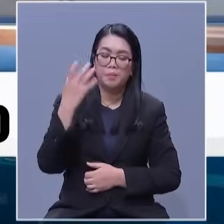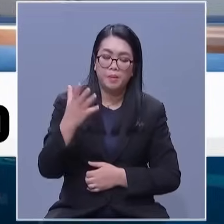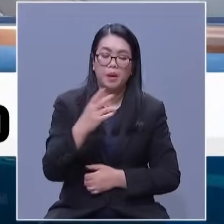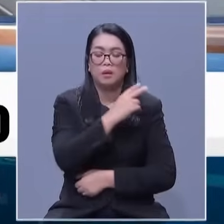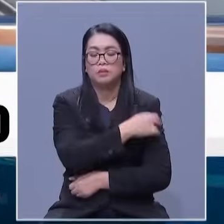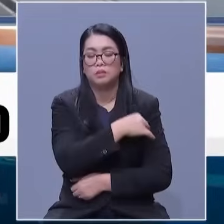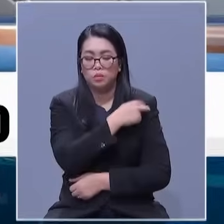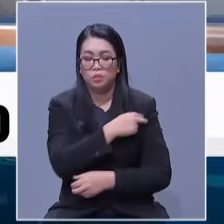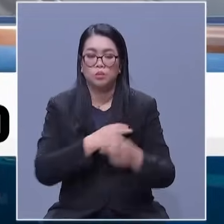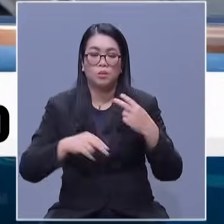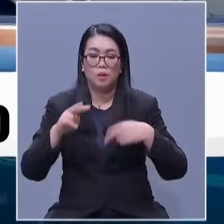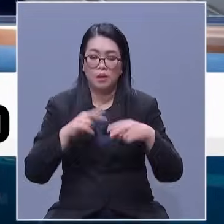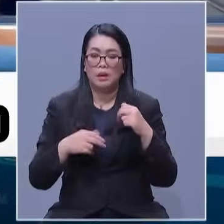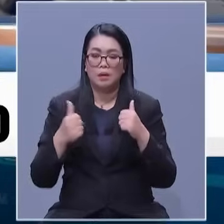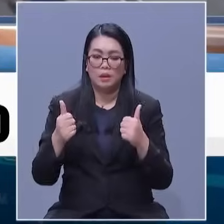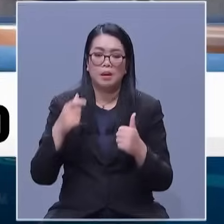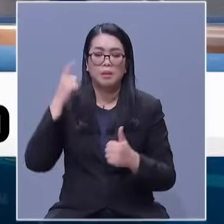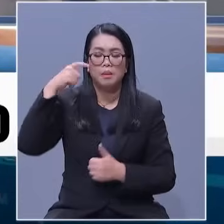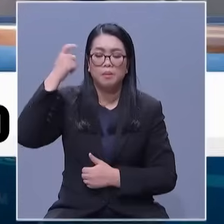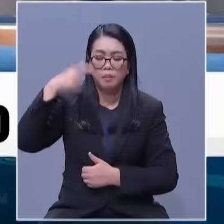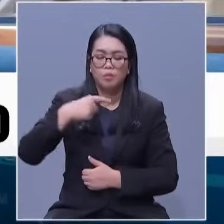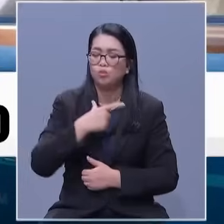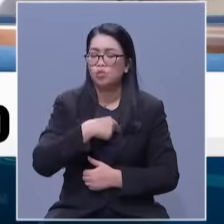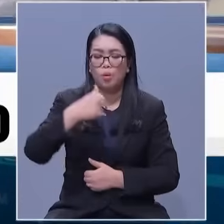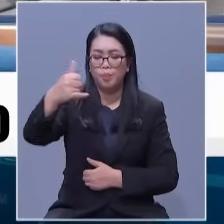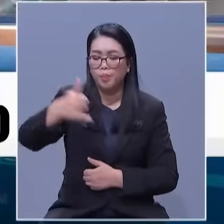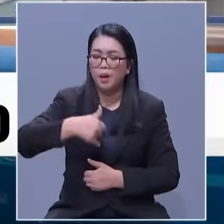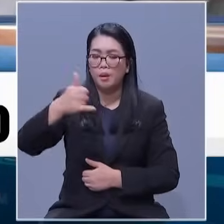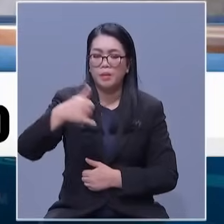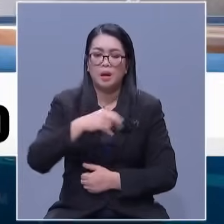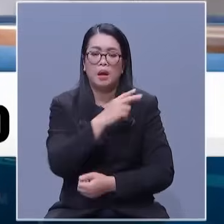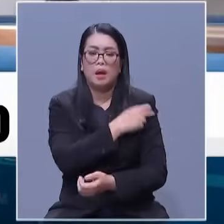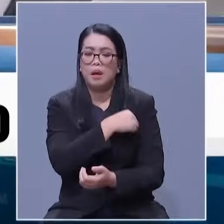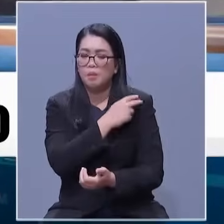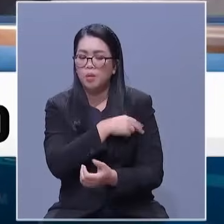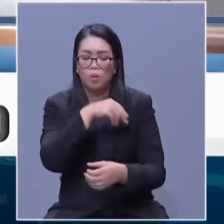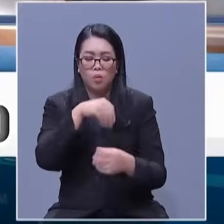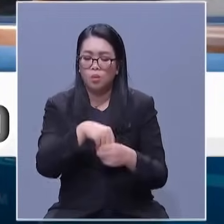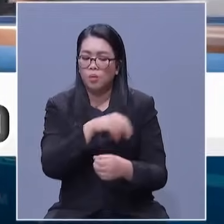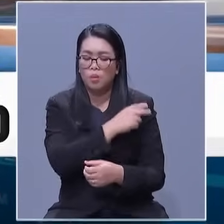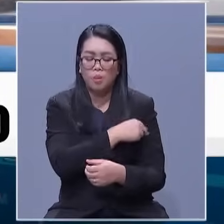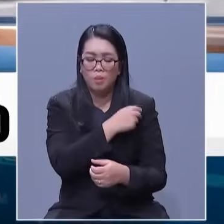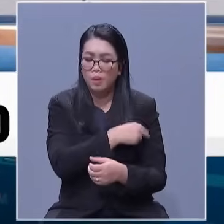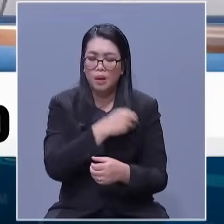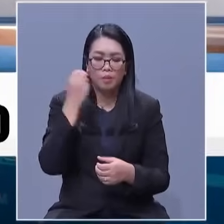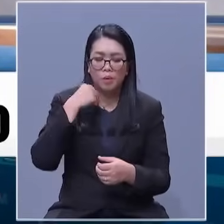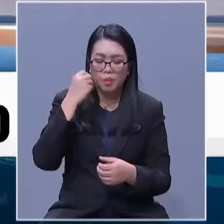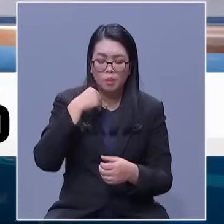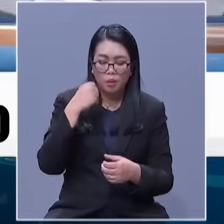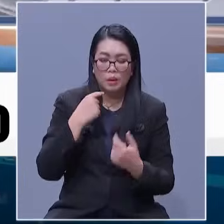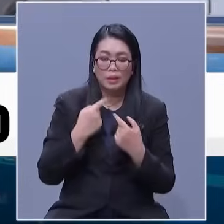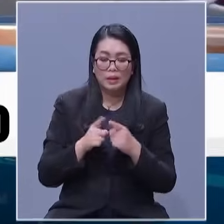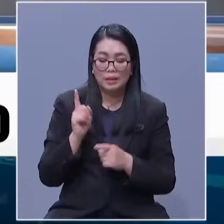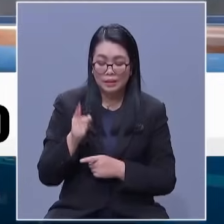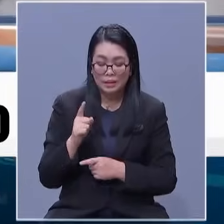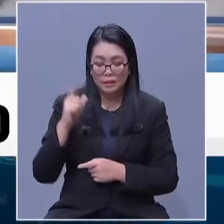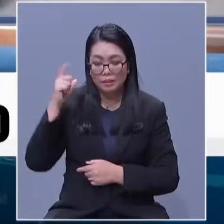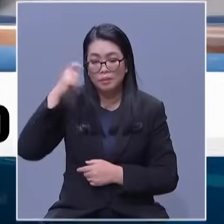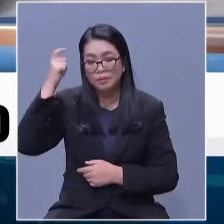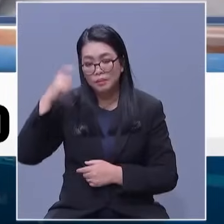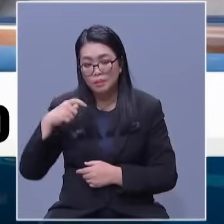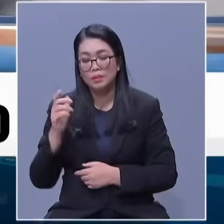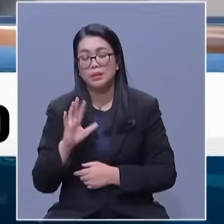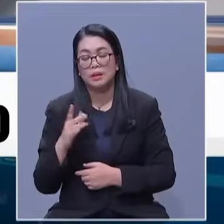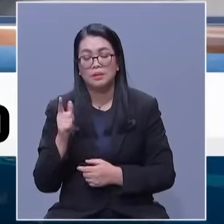ขได้เป็นอย่างดีชาวเมียนมาเขาชอบเข้ามามาหาหมอมาโรงพยาบาลที่ประเทศไทยแต่จริงไม่ใช่เฉพาะเมียนมานะคุณผู้